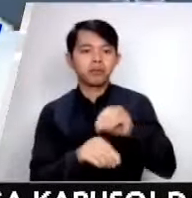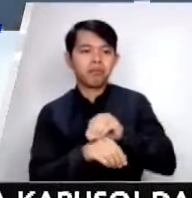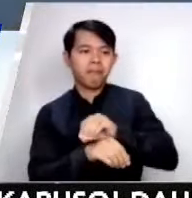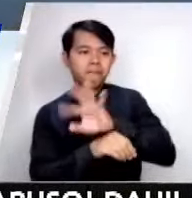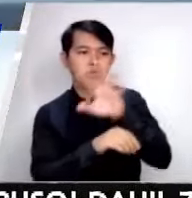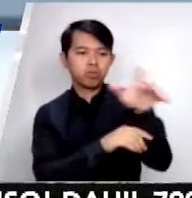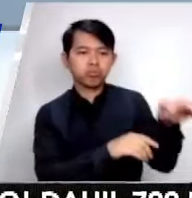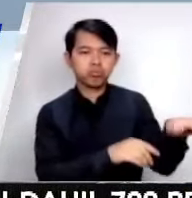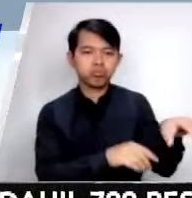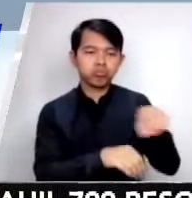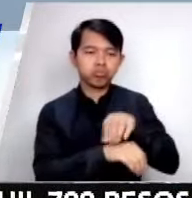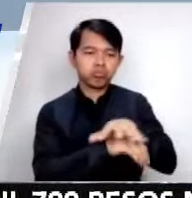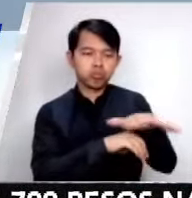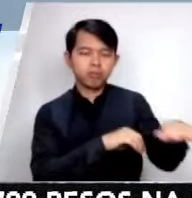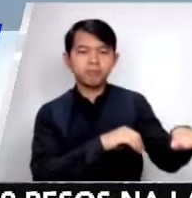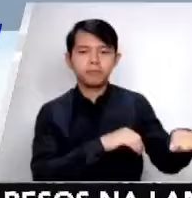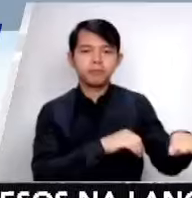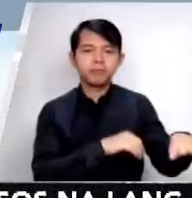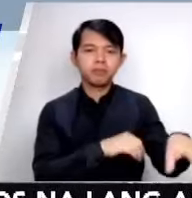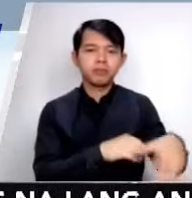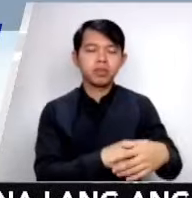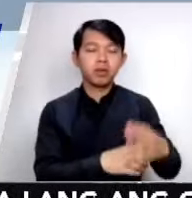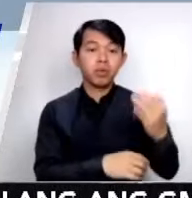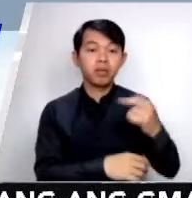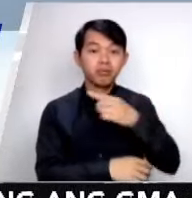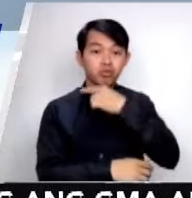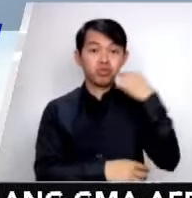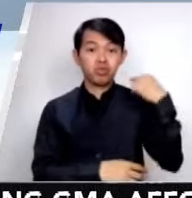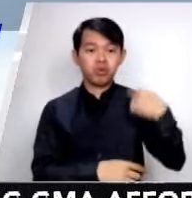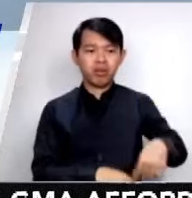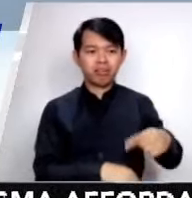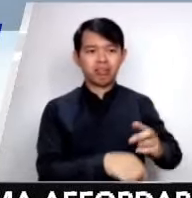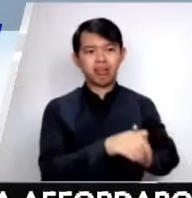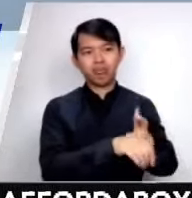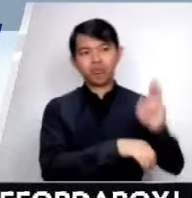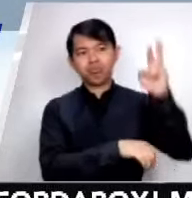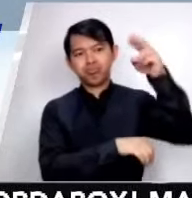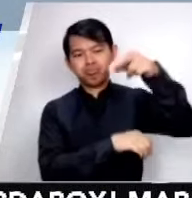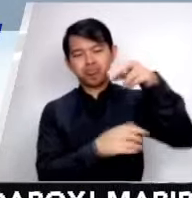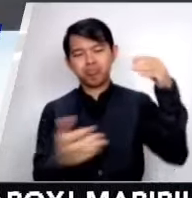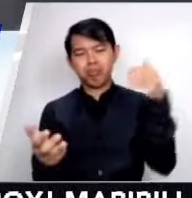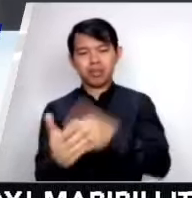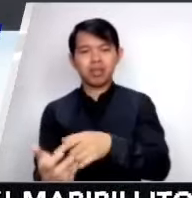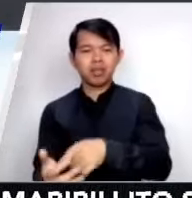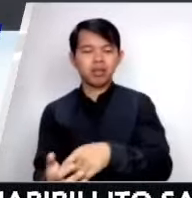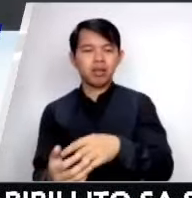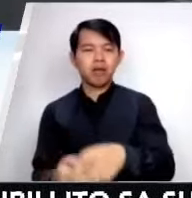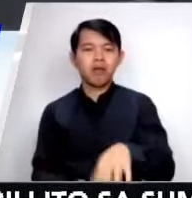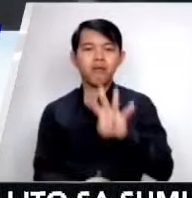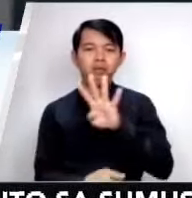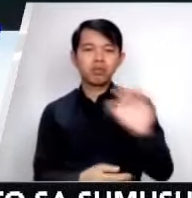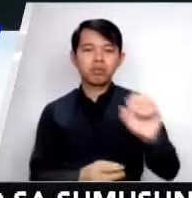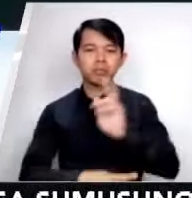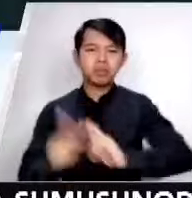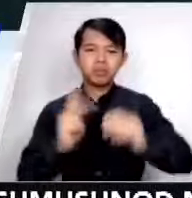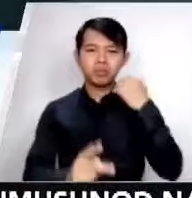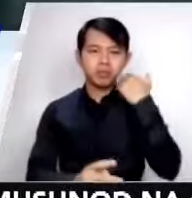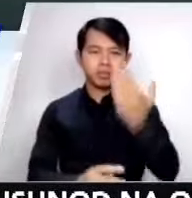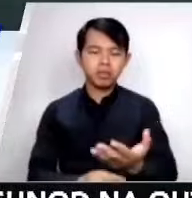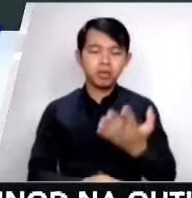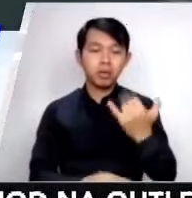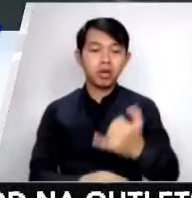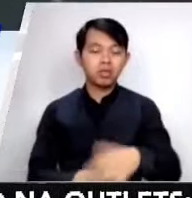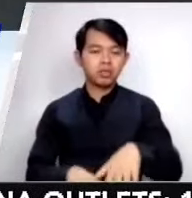ng missile ang Russia na ikinasawi ng hindi bababa sa 40. Isang children's hospital ang tinamaan ng Russian